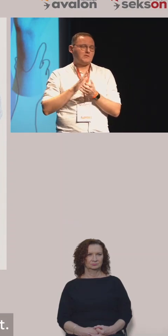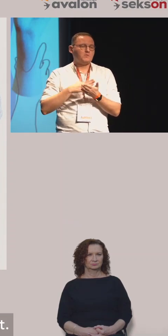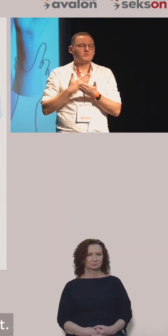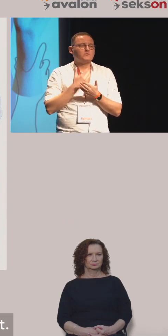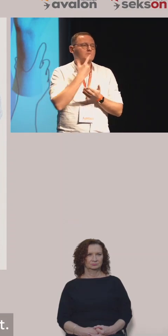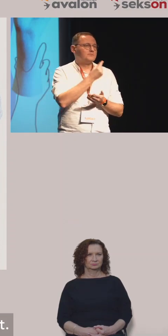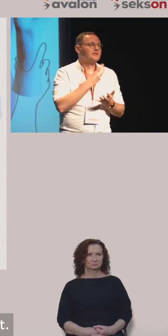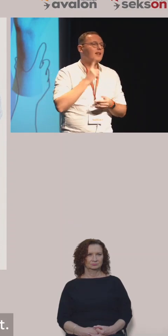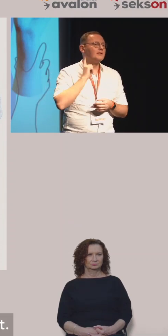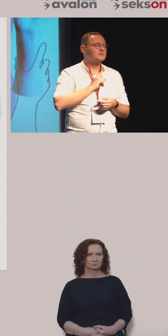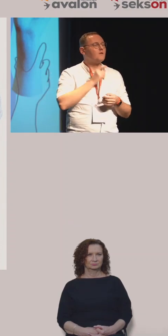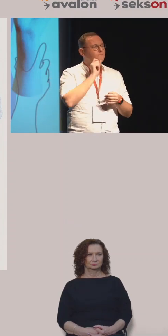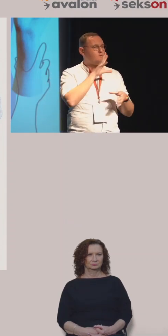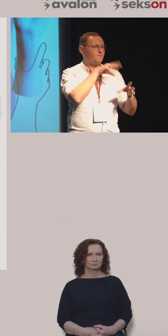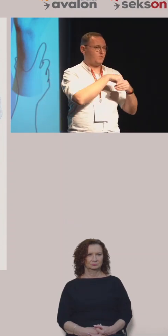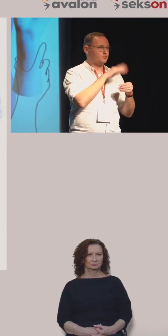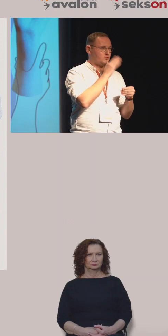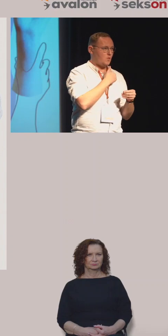to jest inny świat.